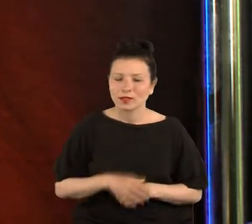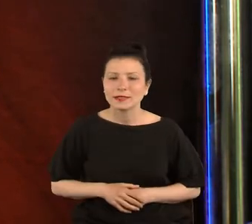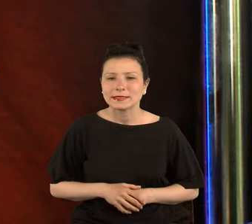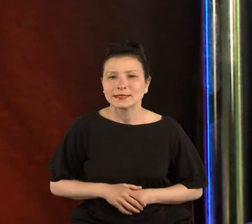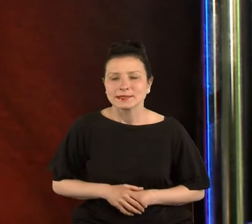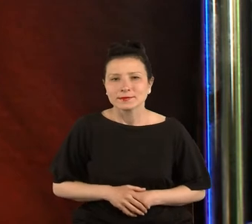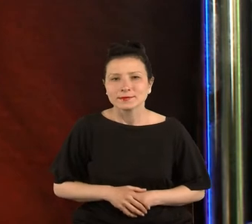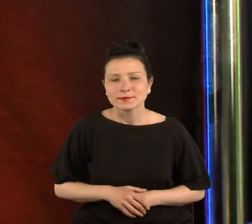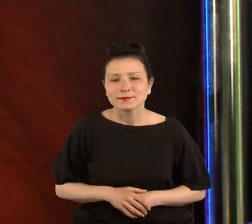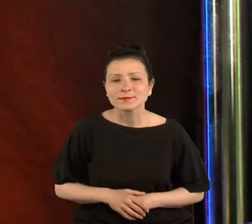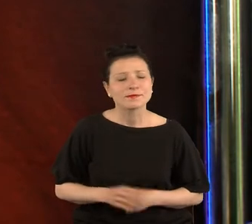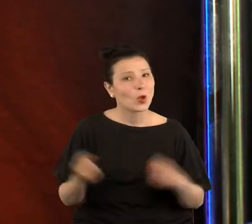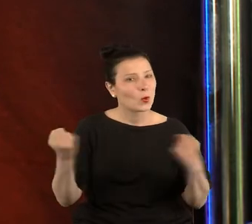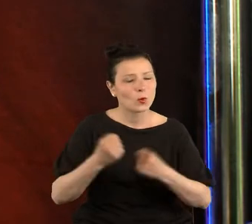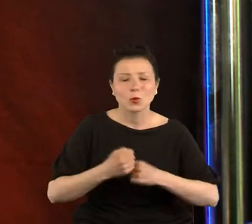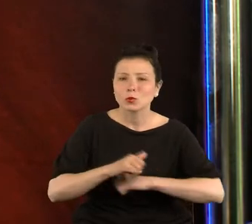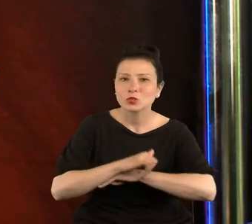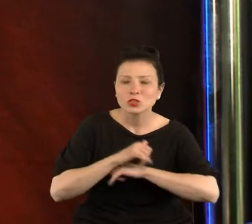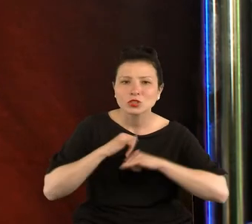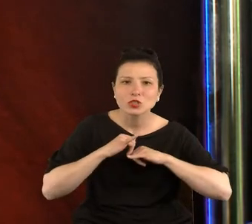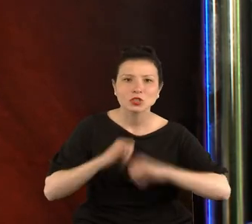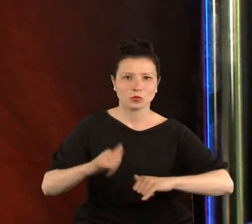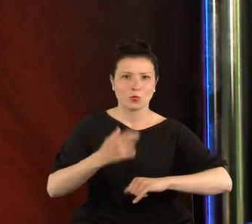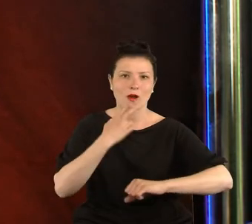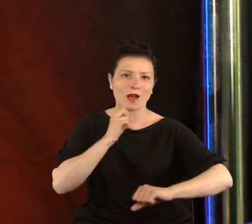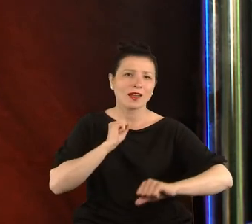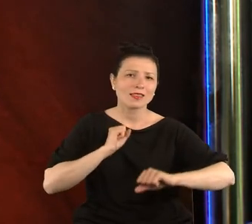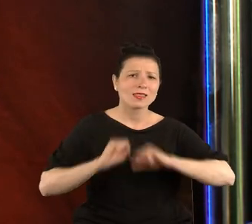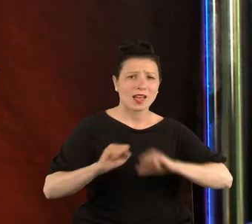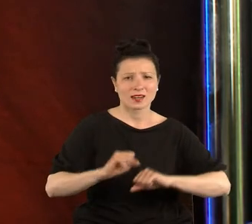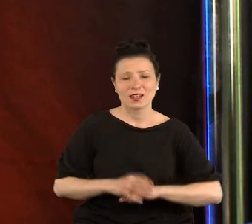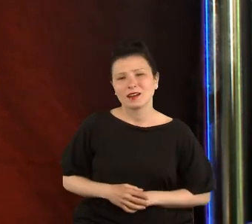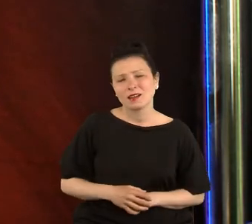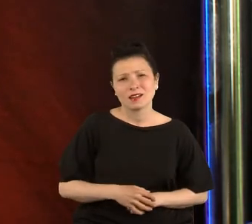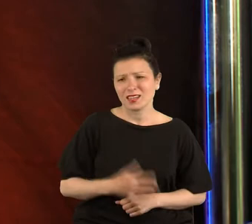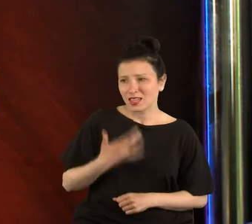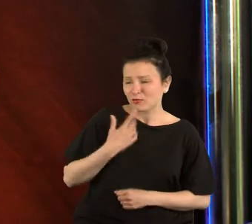to jest naprawdę taka siła i energia, nawet nie